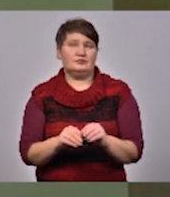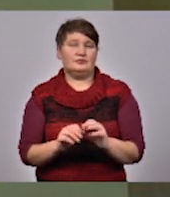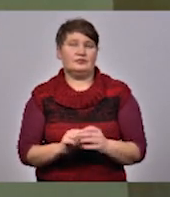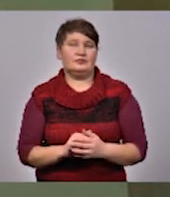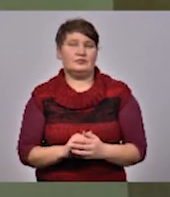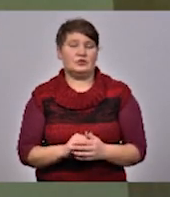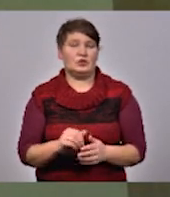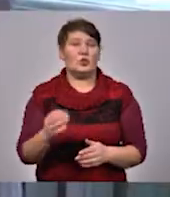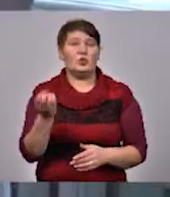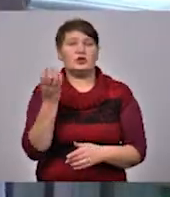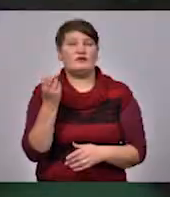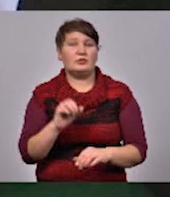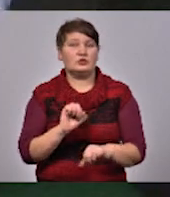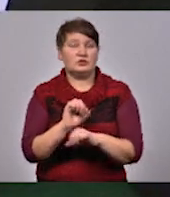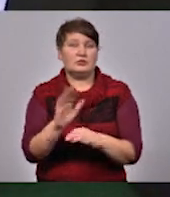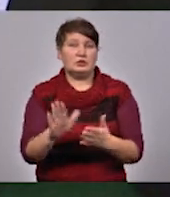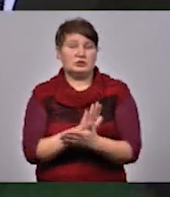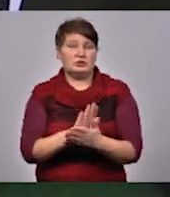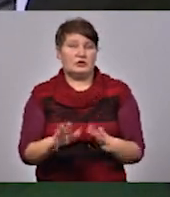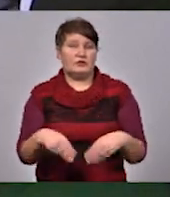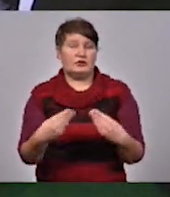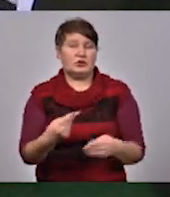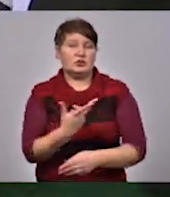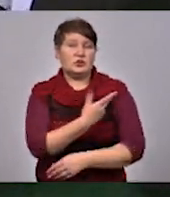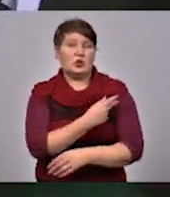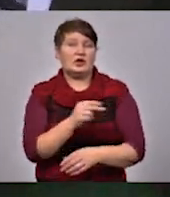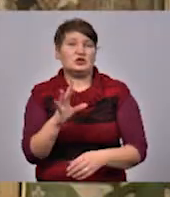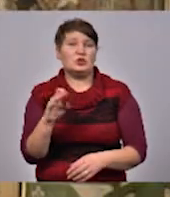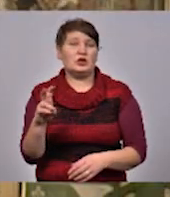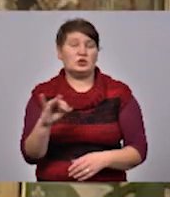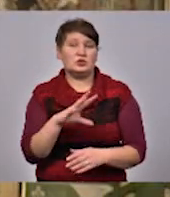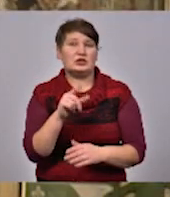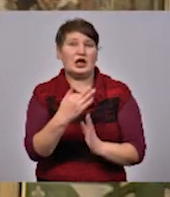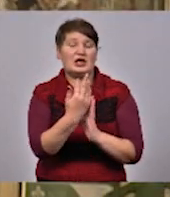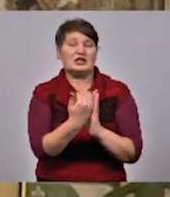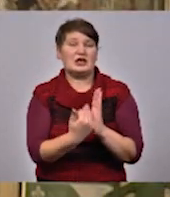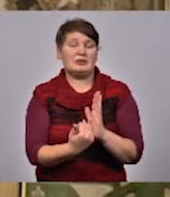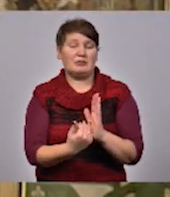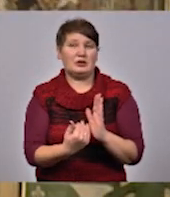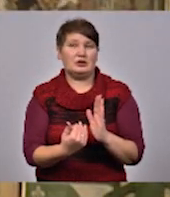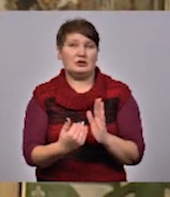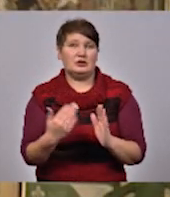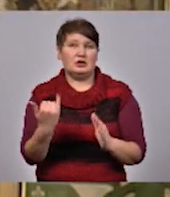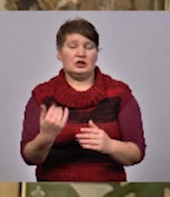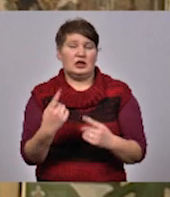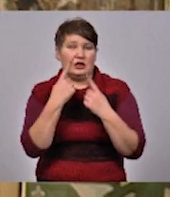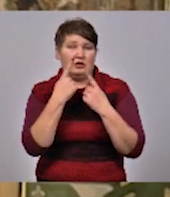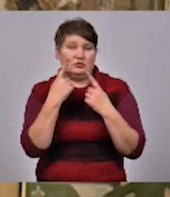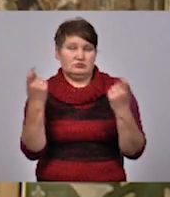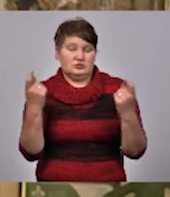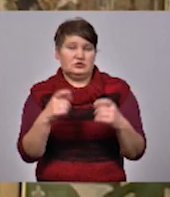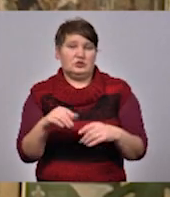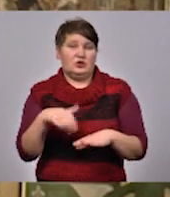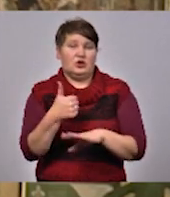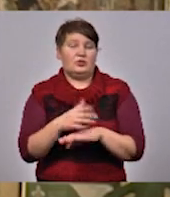У надвірні призупинили безкоштовну видачу інсуліну за рецептами. На даний момент ми написали листи всім головам ОТГ для того,